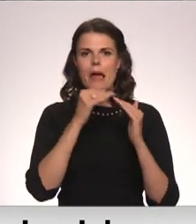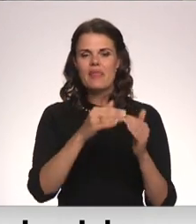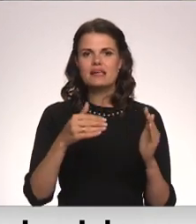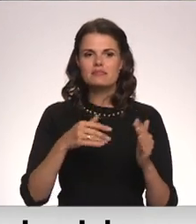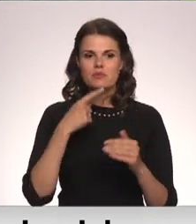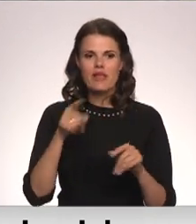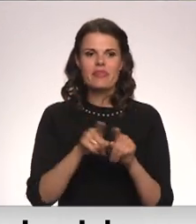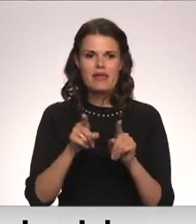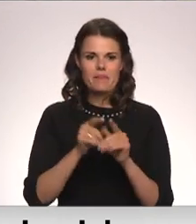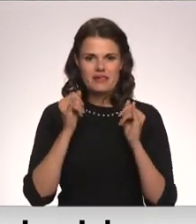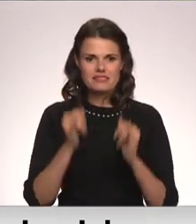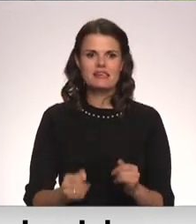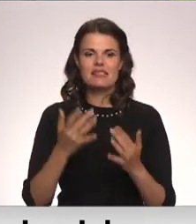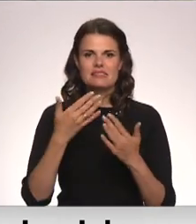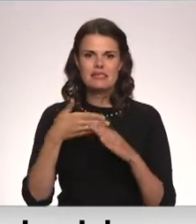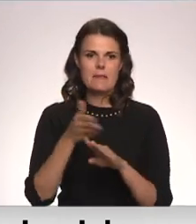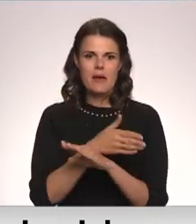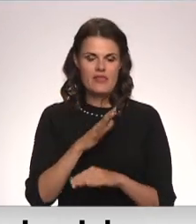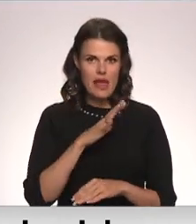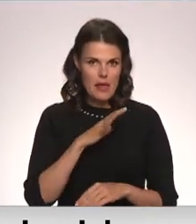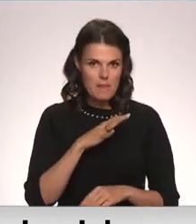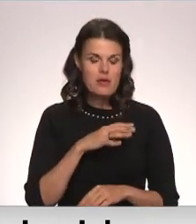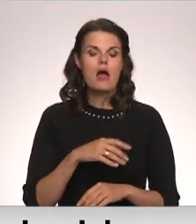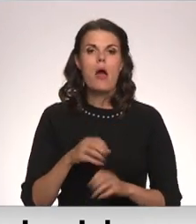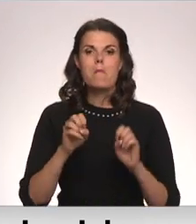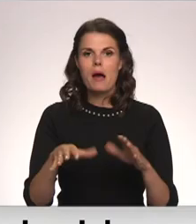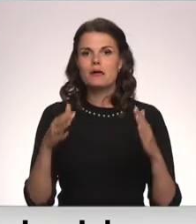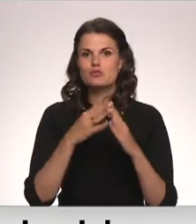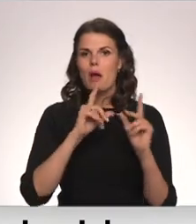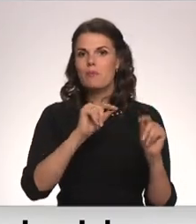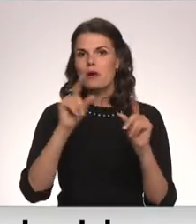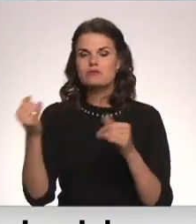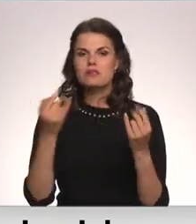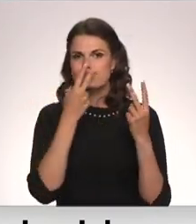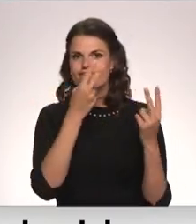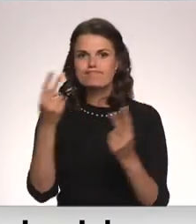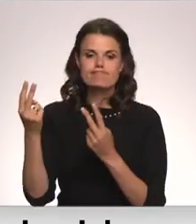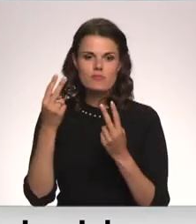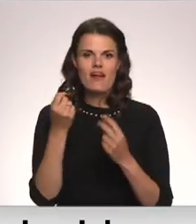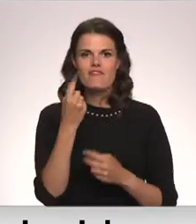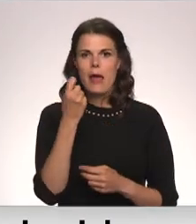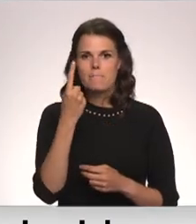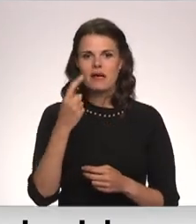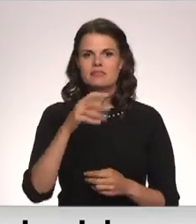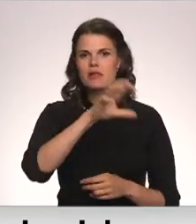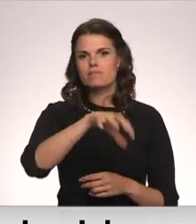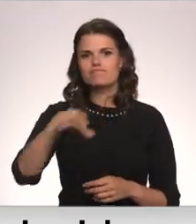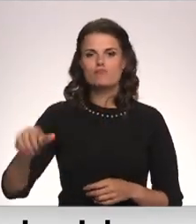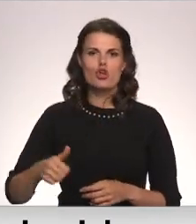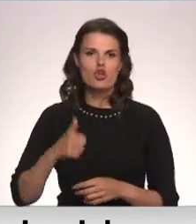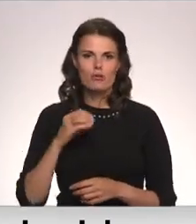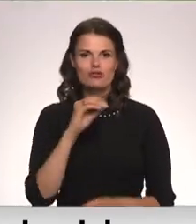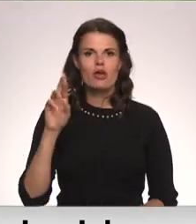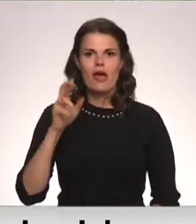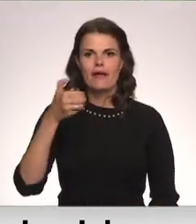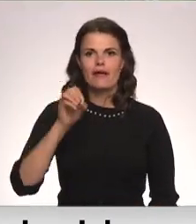Tikpat bēdīgā, cik mēs bijām tagad pēdējā. Pamesto māju braucienā interesantiem bija iespēja apskatīt 11 īpašumus pārsvarā Ērģemes